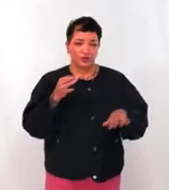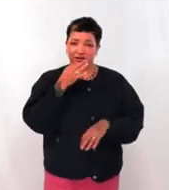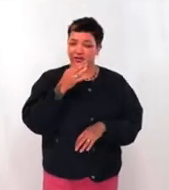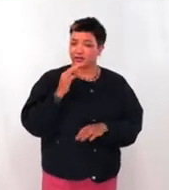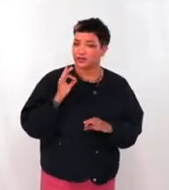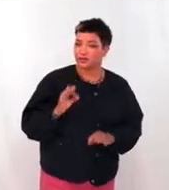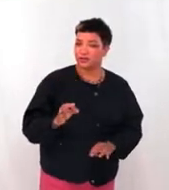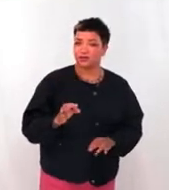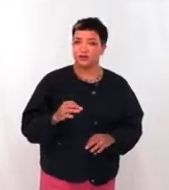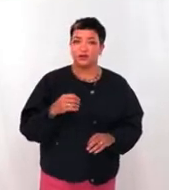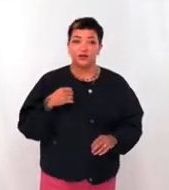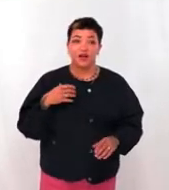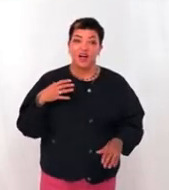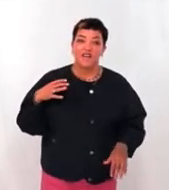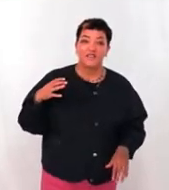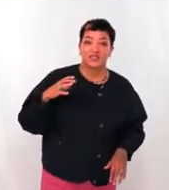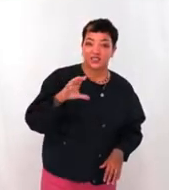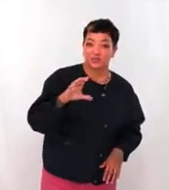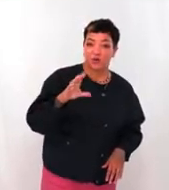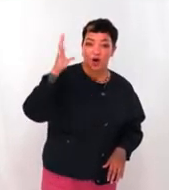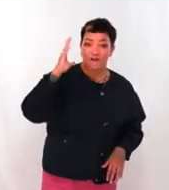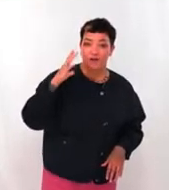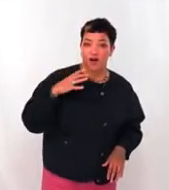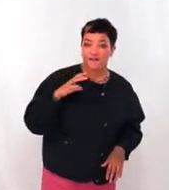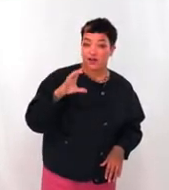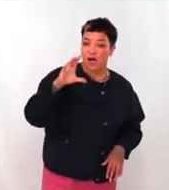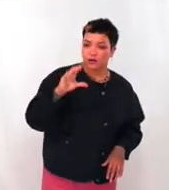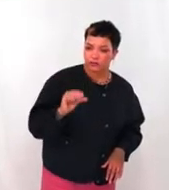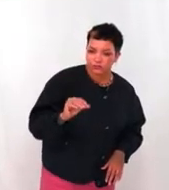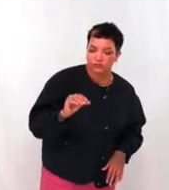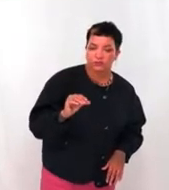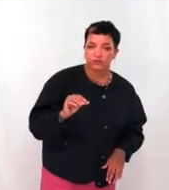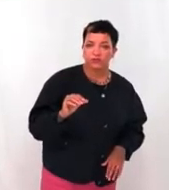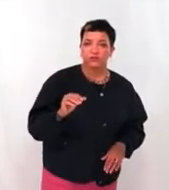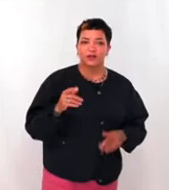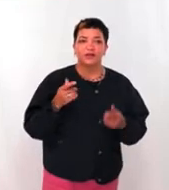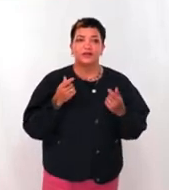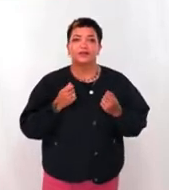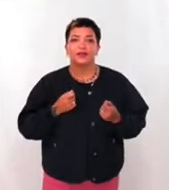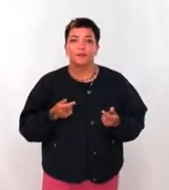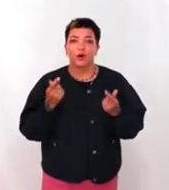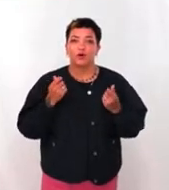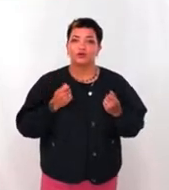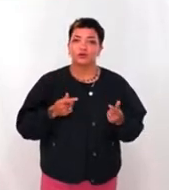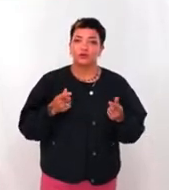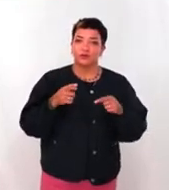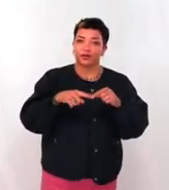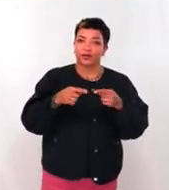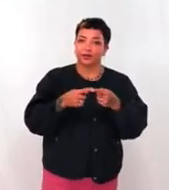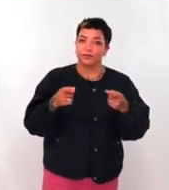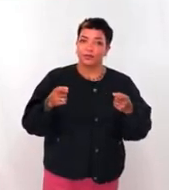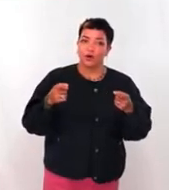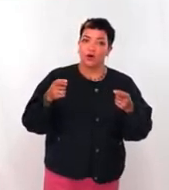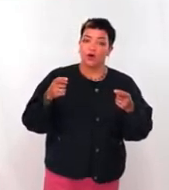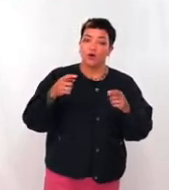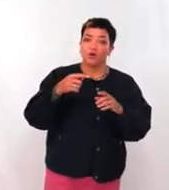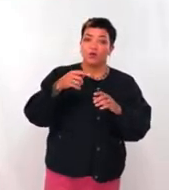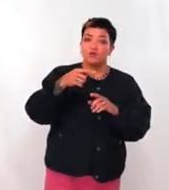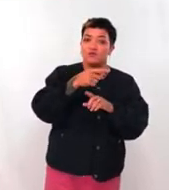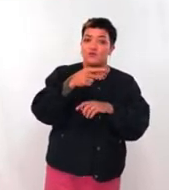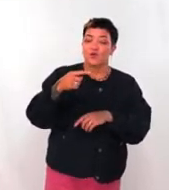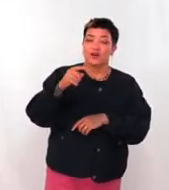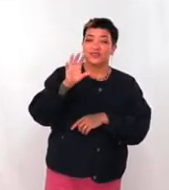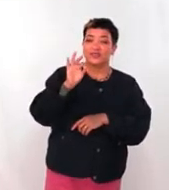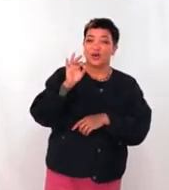massif de l'investissement. Les dépenses d'équipement chutent de près de 50 millions d'euros par rapport à ce que vous aviez